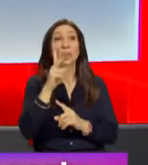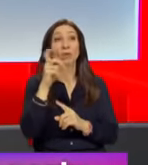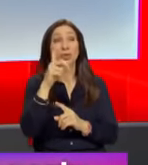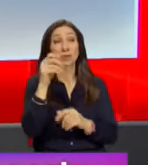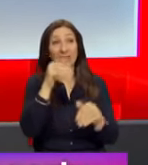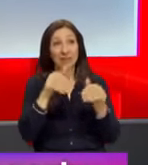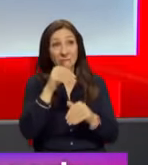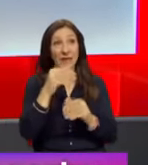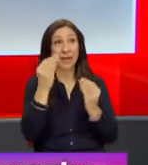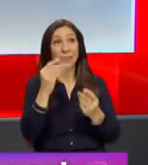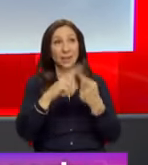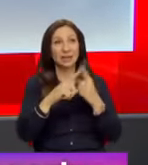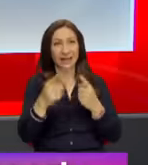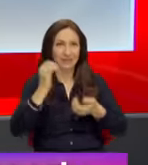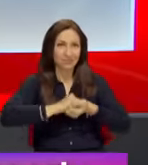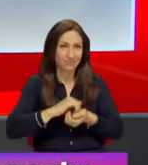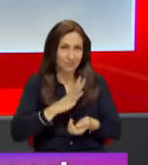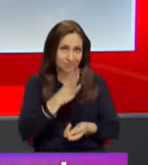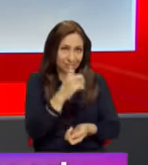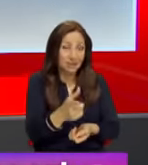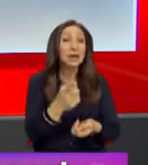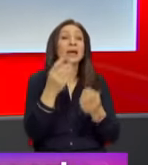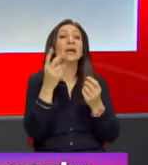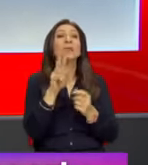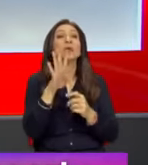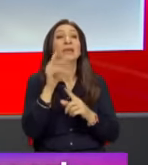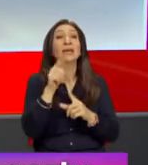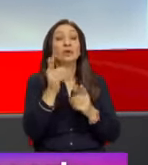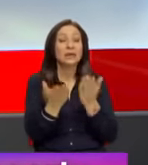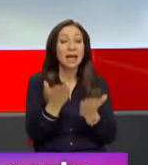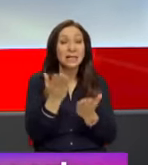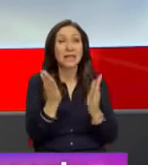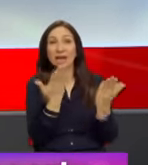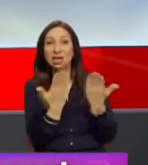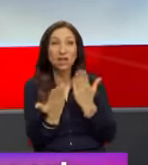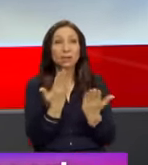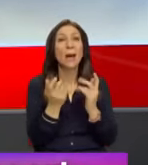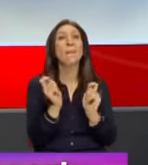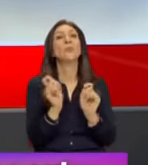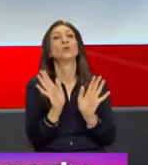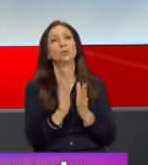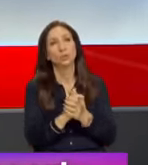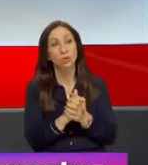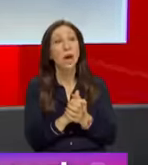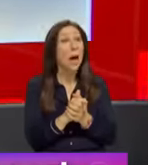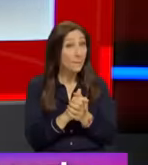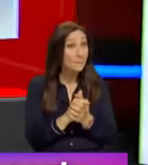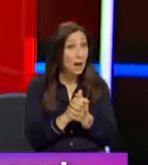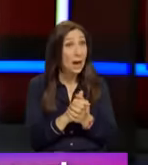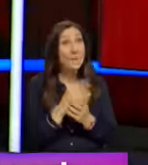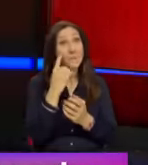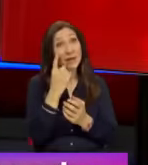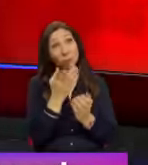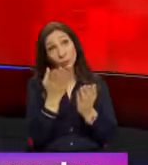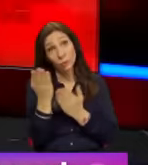2019 seçimlerinde İYİ Parti ile bir ittifak vardı. 24 ilde bunun kıyaslamasını, karşılaştırmasını yapamıyoruz. Ama bakın